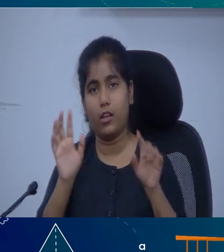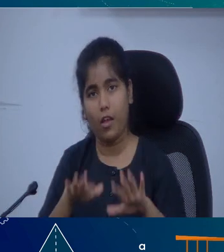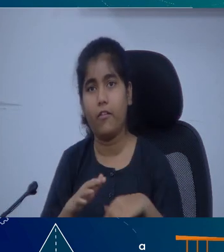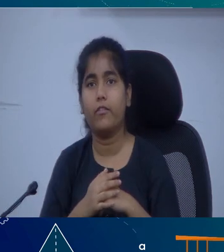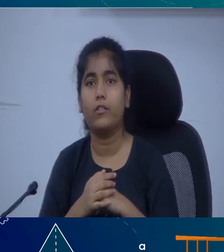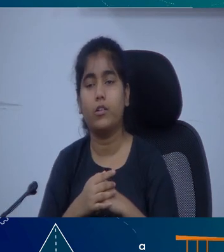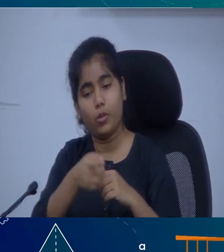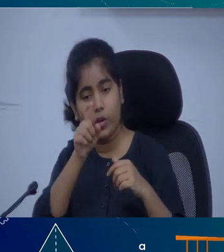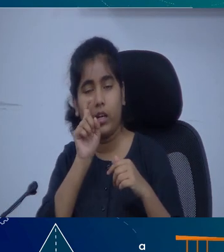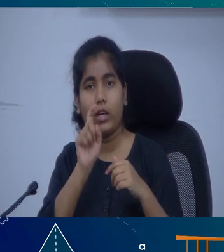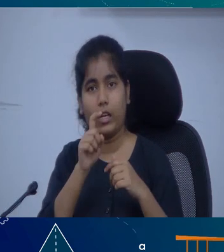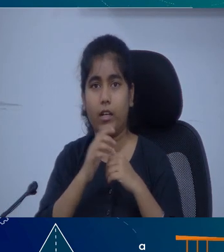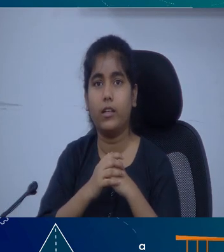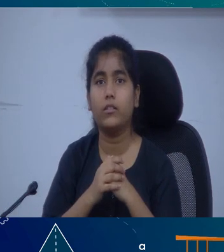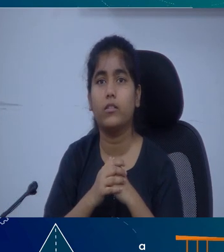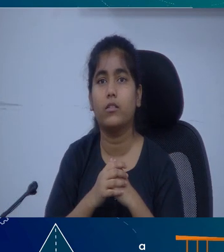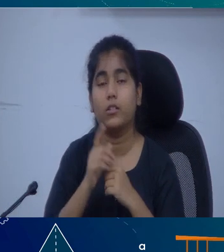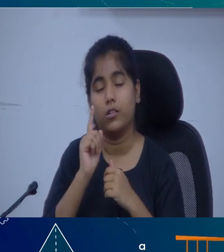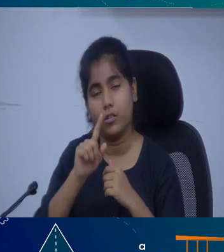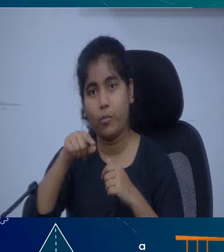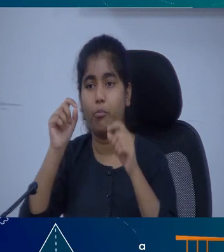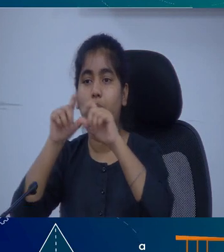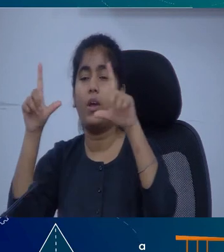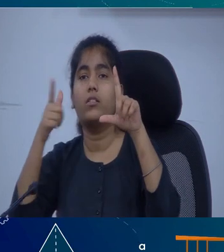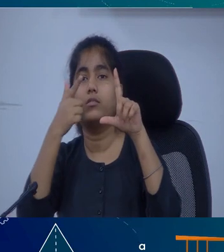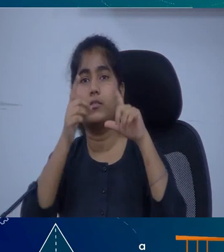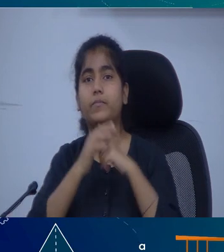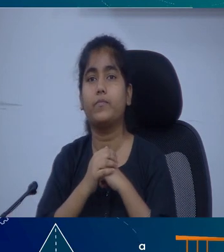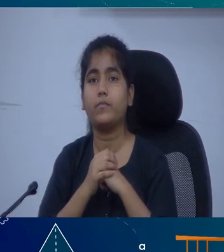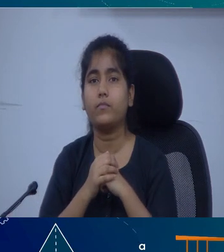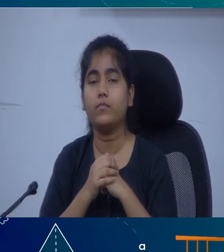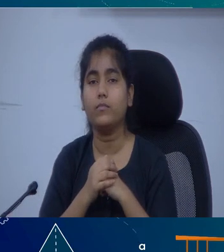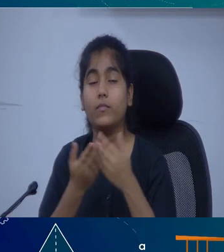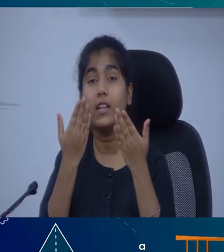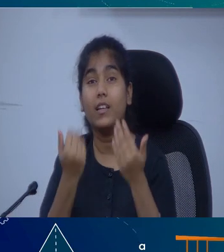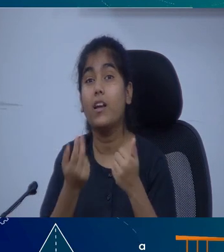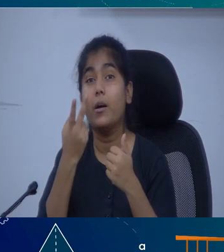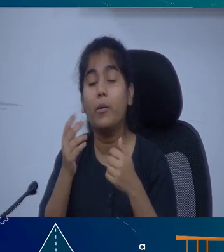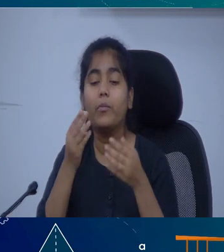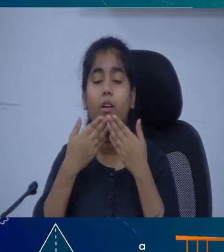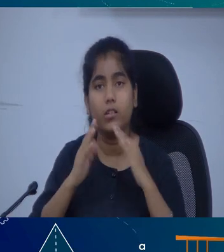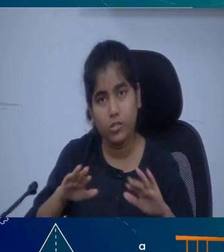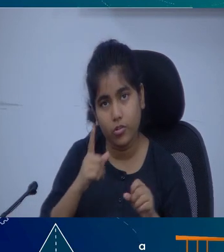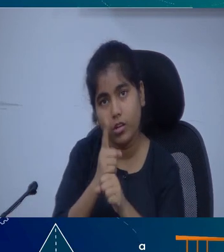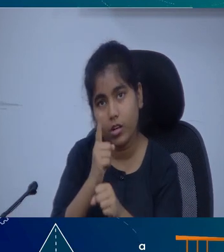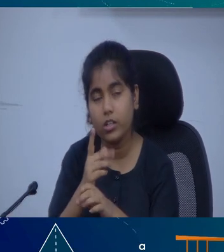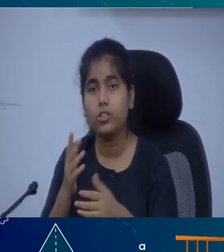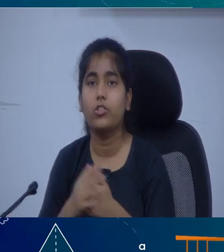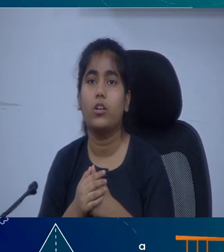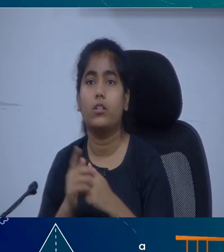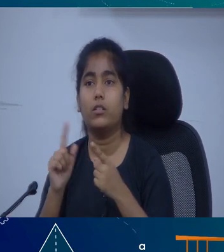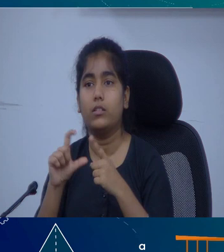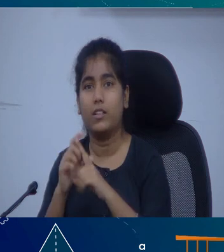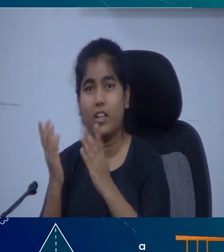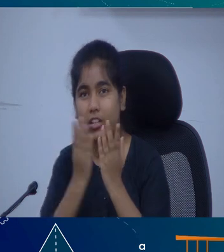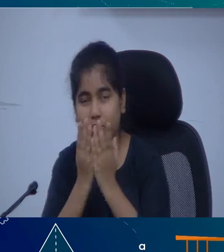ई पाठशाला पर क्लिक करते हैं, और इसके नीचे लिंक भी है एक, पर आप यहाँ इससे भी जा सकते हैं. जब आप ई पाठशाला को क्लिक करते हैं तो